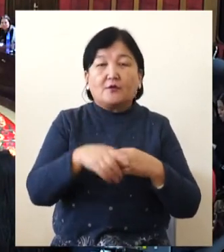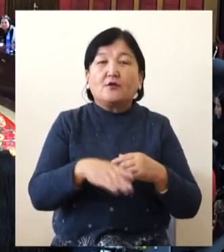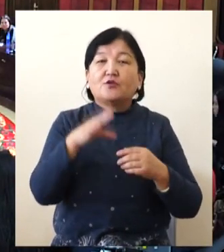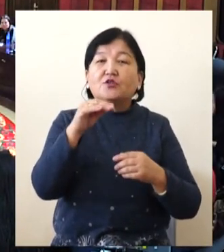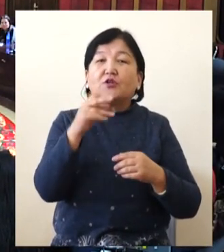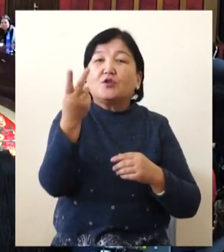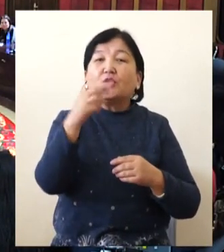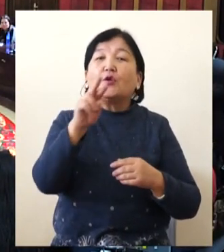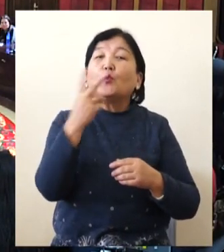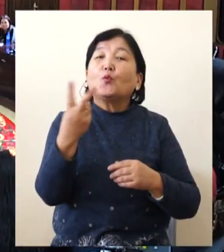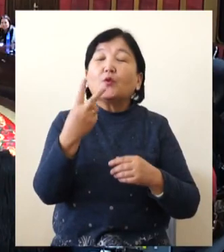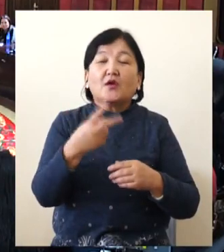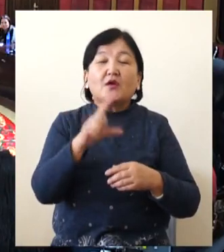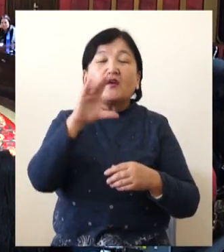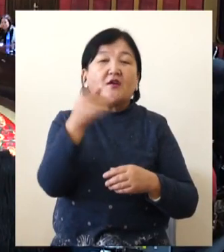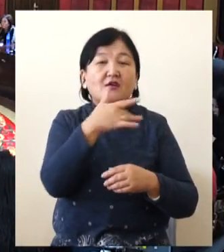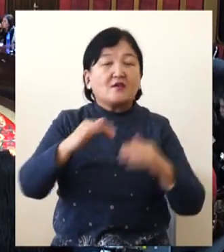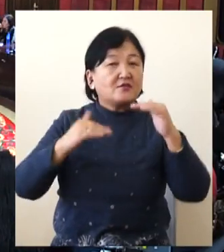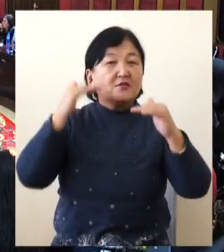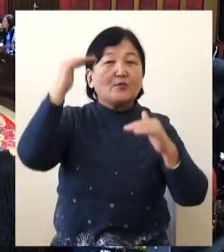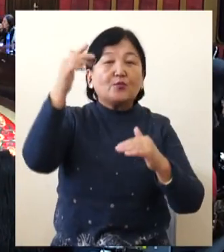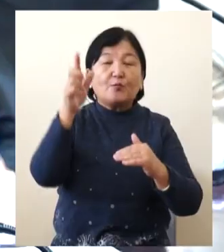чөлөөгийн хэрэгс ч гэдэг өндөр юм багтаа тэр